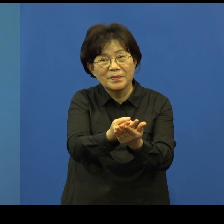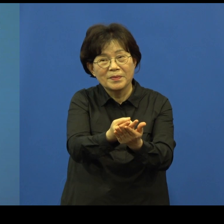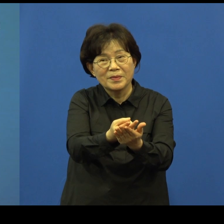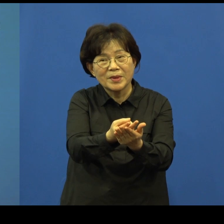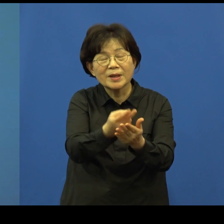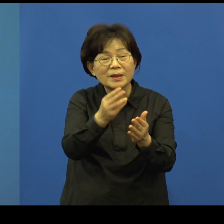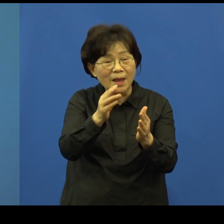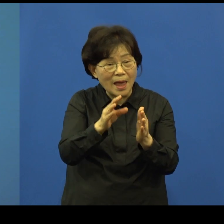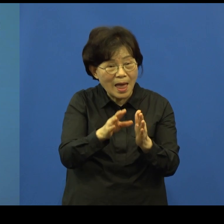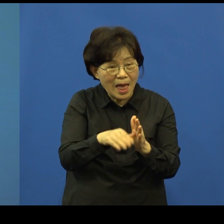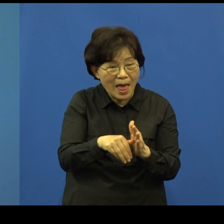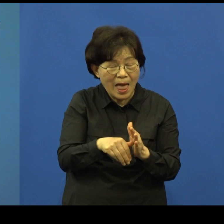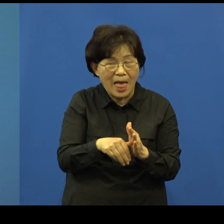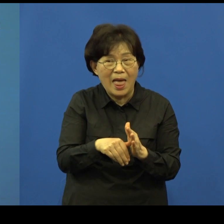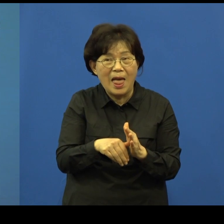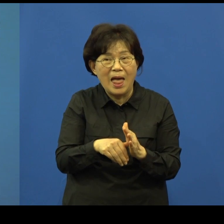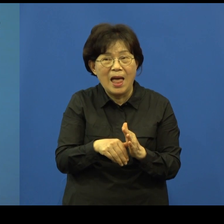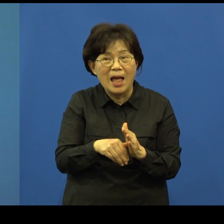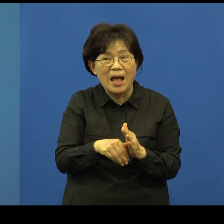근데